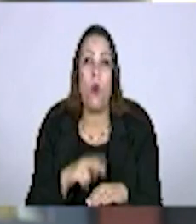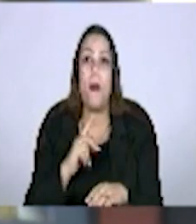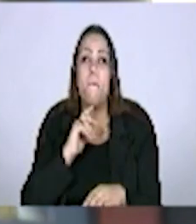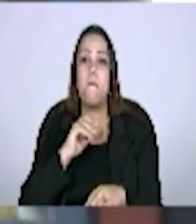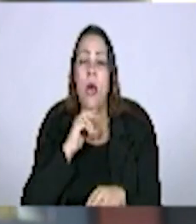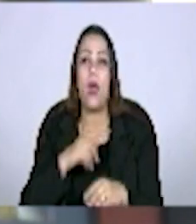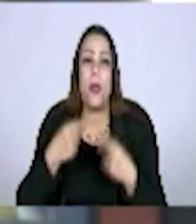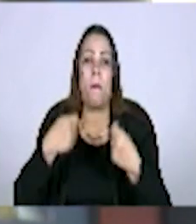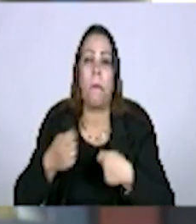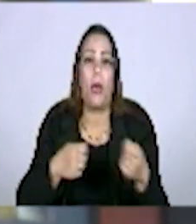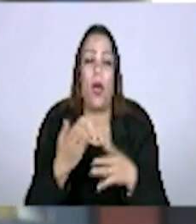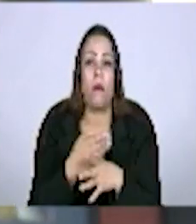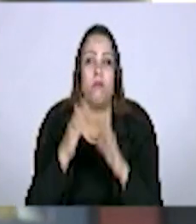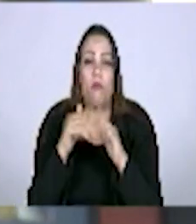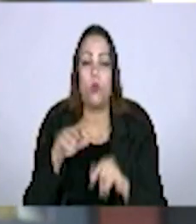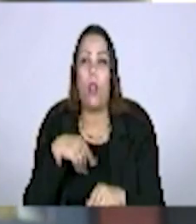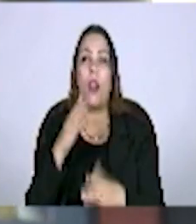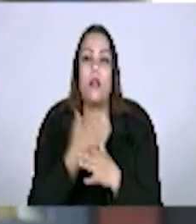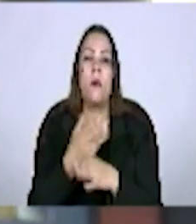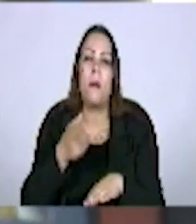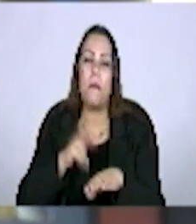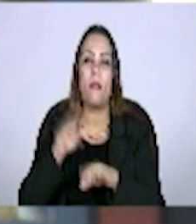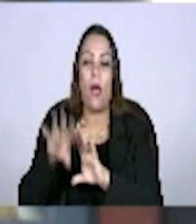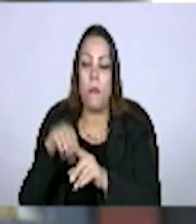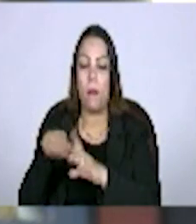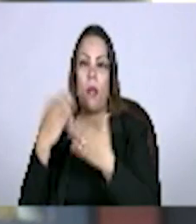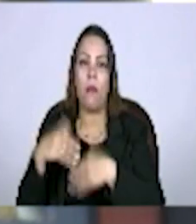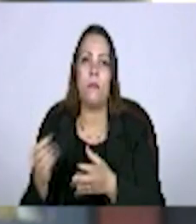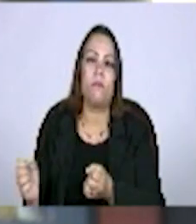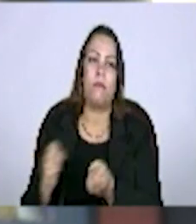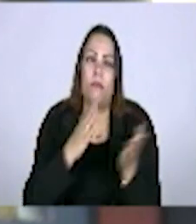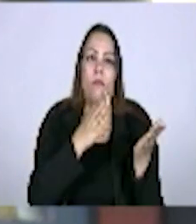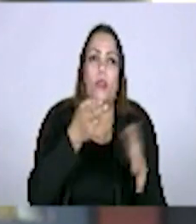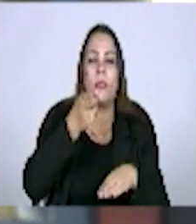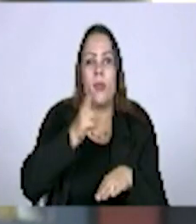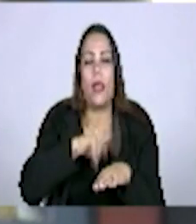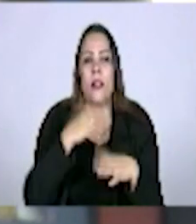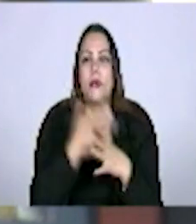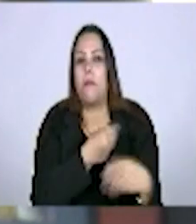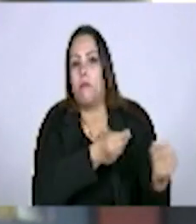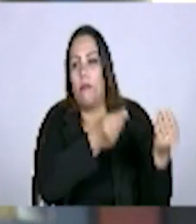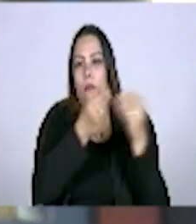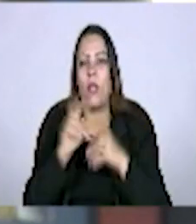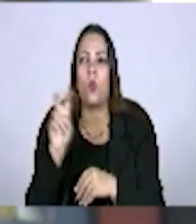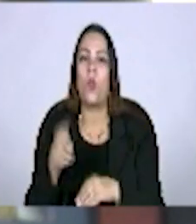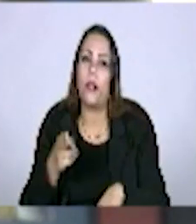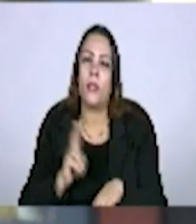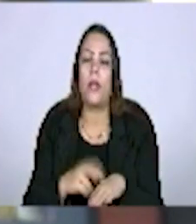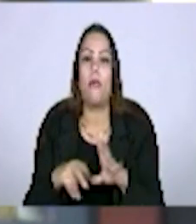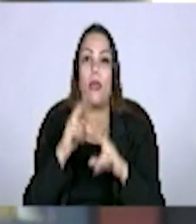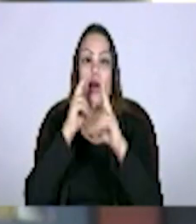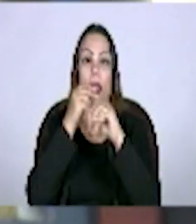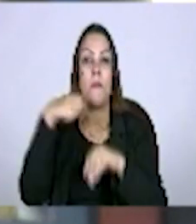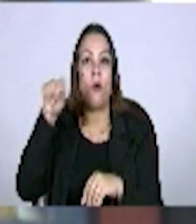السوق المحليه بالبضائع ولكن ايضا من اجل التصدير حتى نستطيع ان احنا نحصل على العمله الصعبه في خطاب